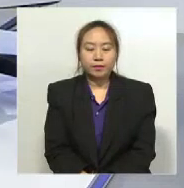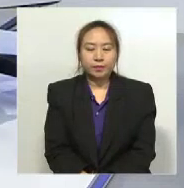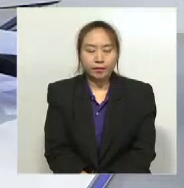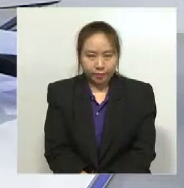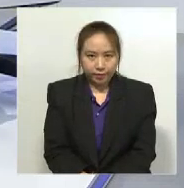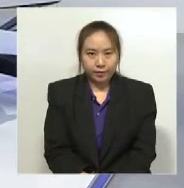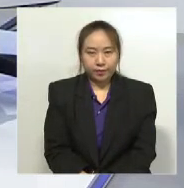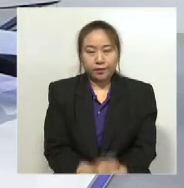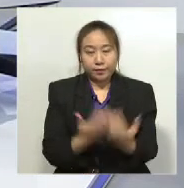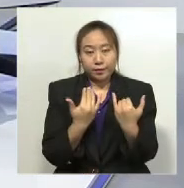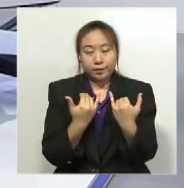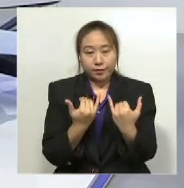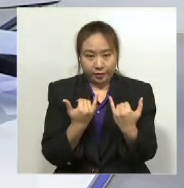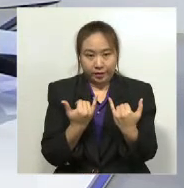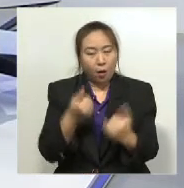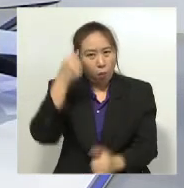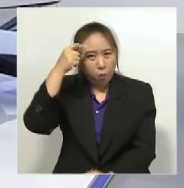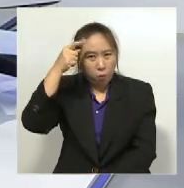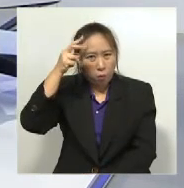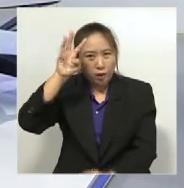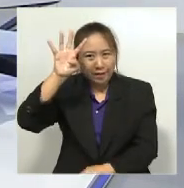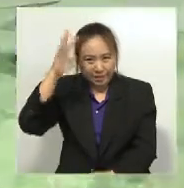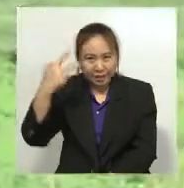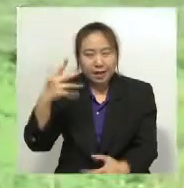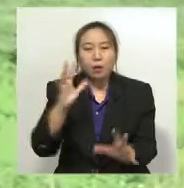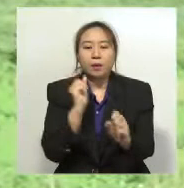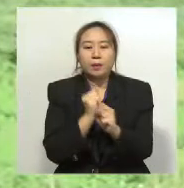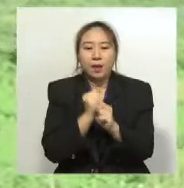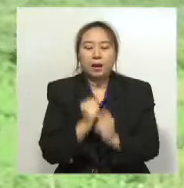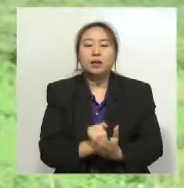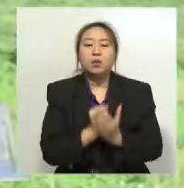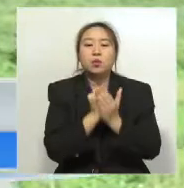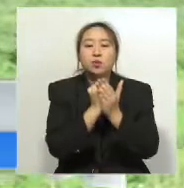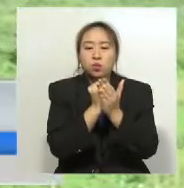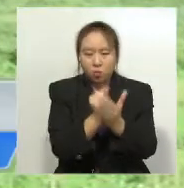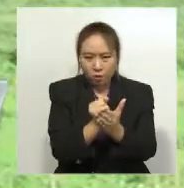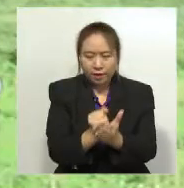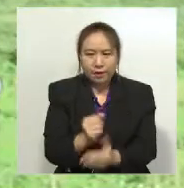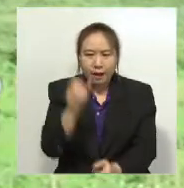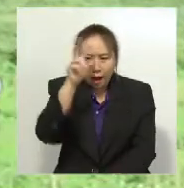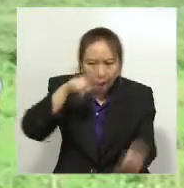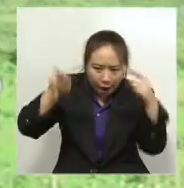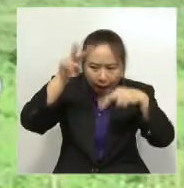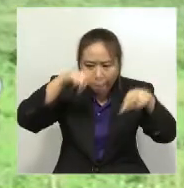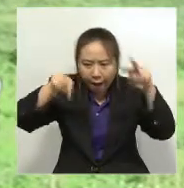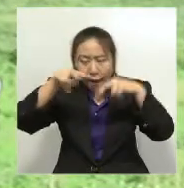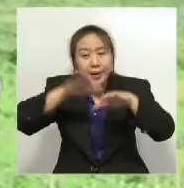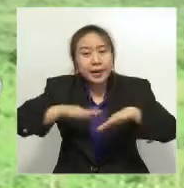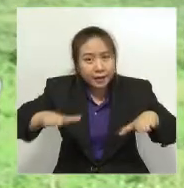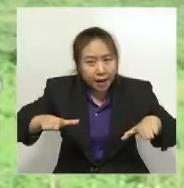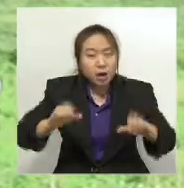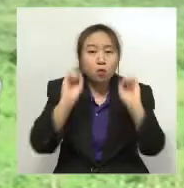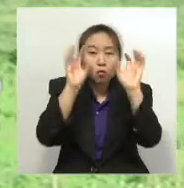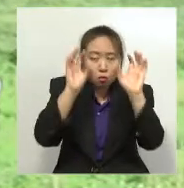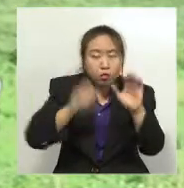คุณครองแก้วคุณสกรกฎครับเข้าสู่วันที่4แล้วนะครับสำหรับปฏิบัติการให้ความช่วยเหลือและก็ติดตามค้นหากลุ่มเด็กและโค้ชฟุตบอลน